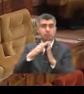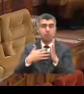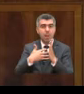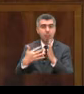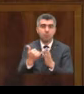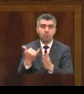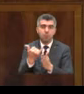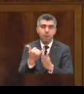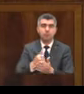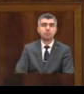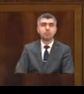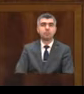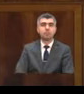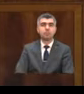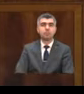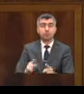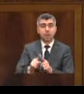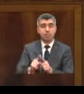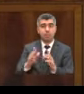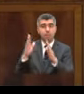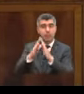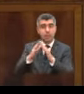أهمها، وهي توفير فترة الجائحة